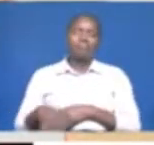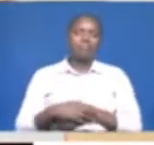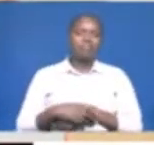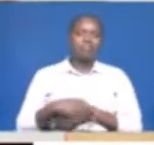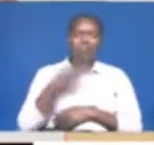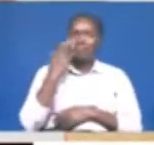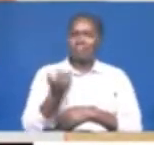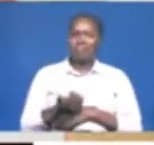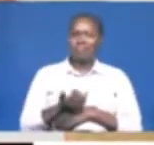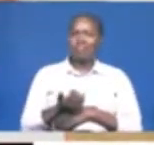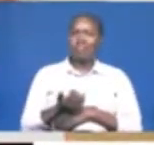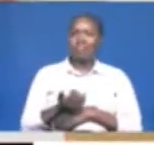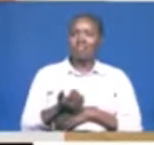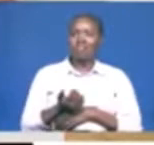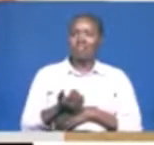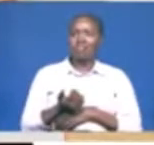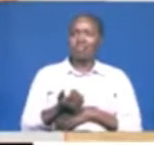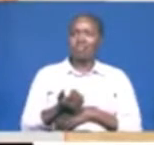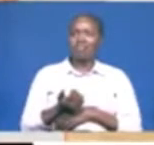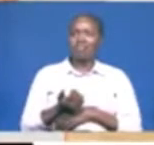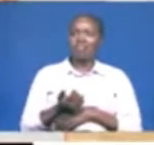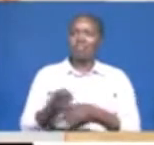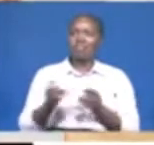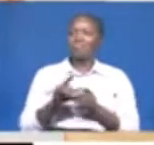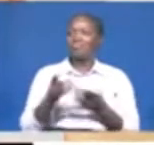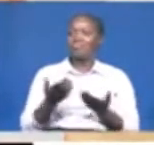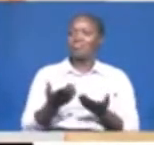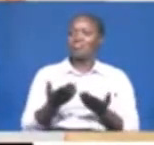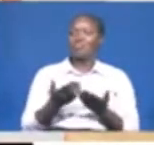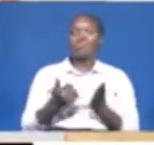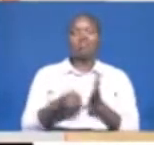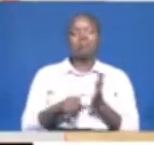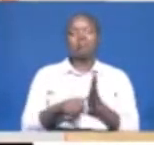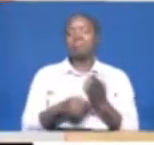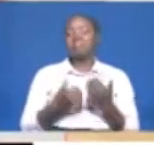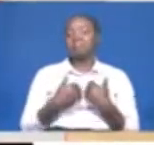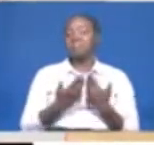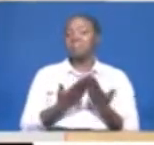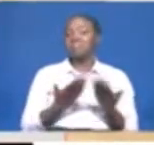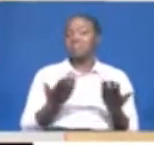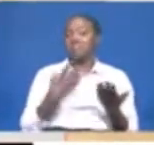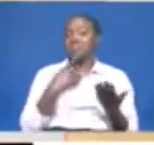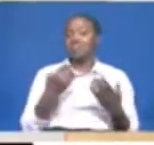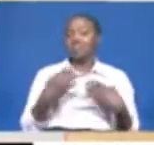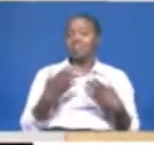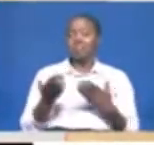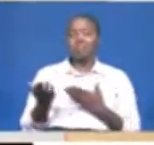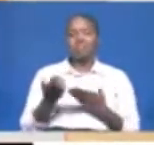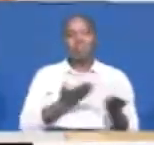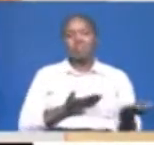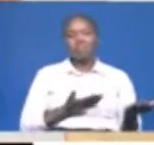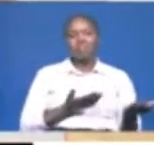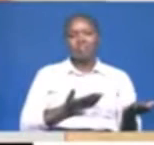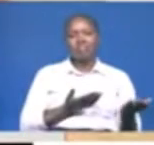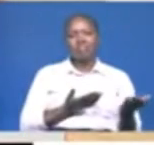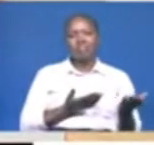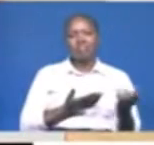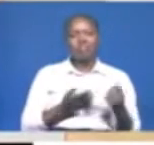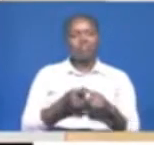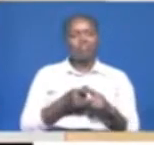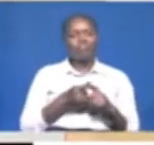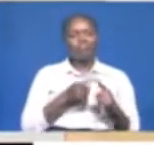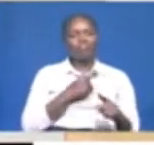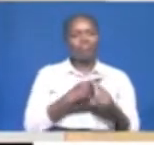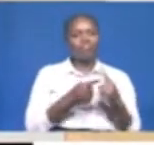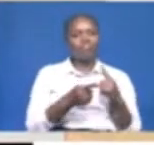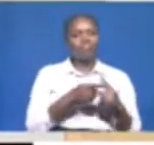huko ikiwasea huko kwa ngombe zingine inaletea mashida. Kwa hivyo watu wanaleta tu hapa kwa siloda ndia atuwe